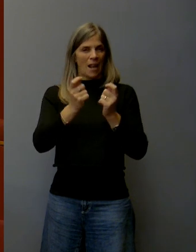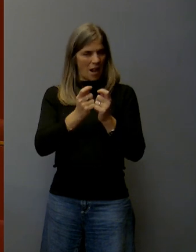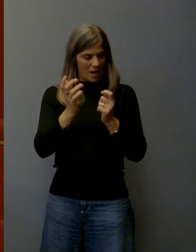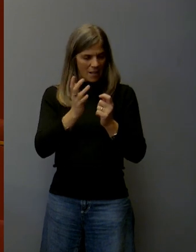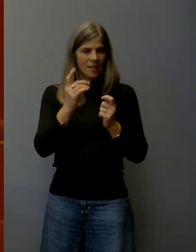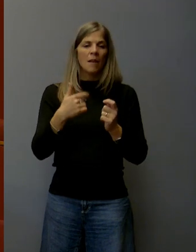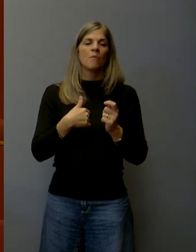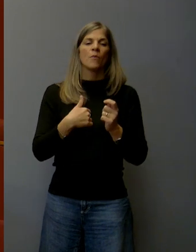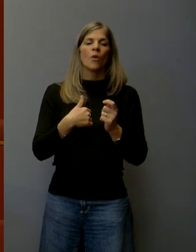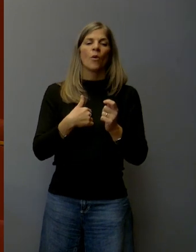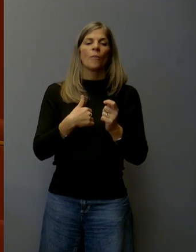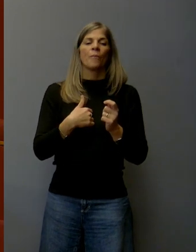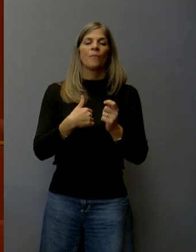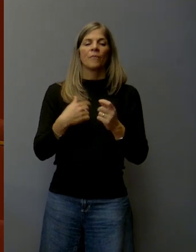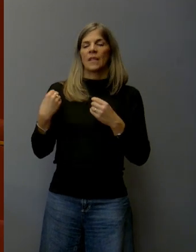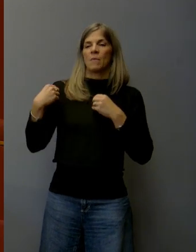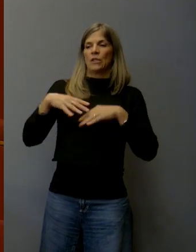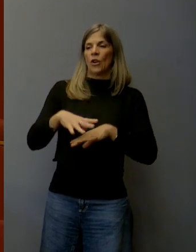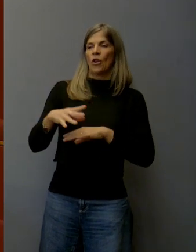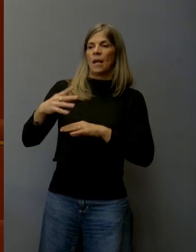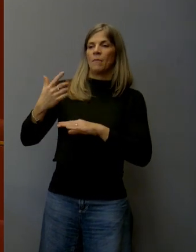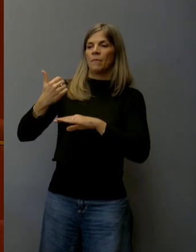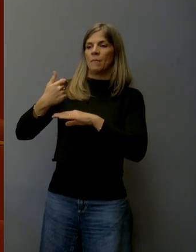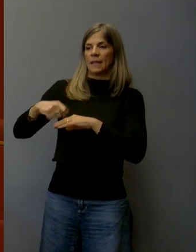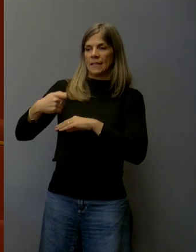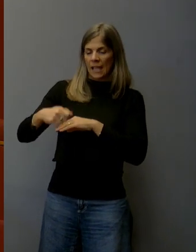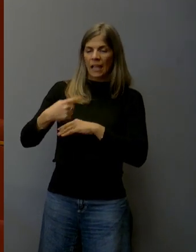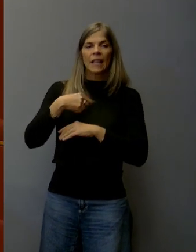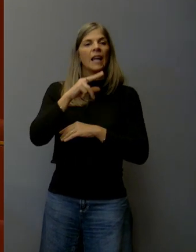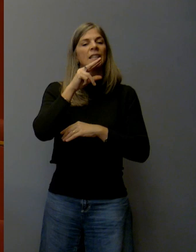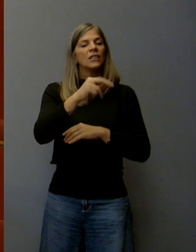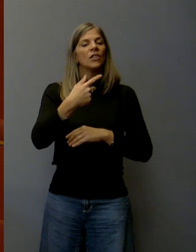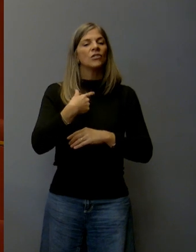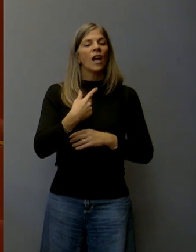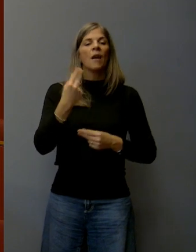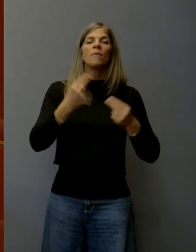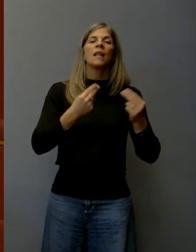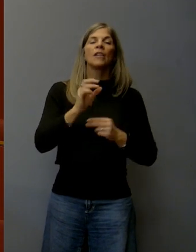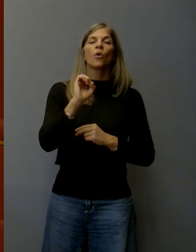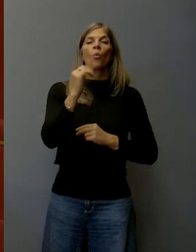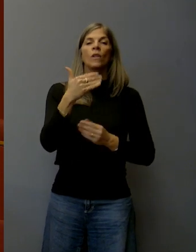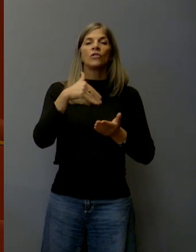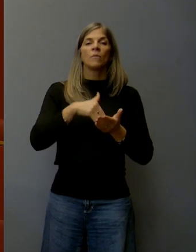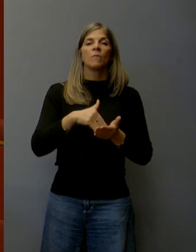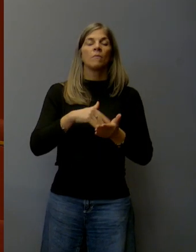delle dimissioni della miste presidente e dice che c'è bilancio di 15 milioni di euro che quindi verrà coperto Questo